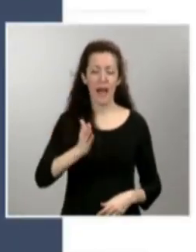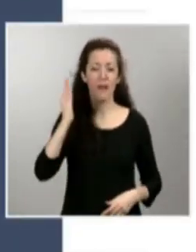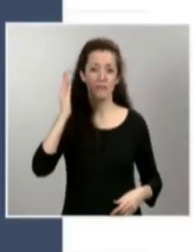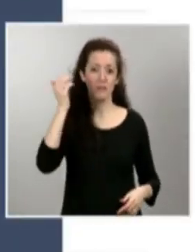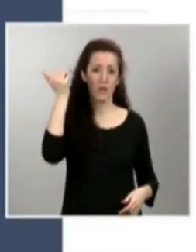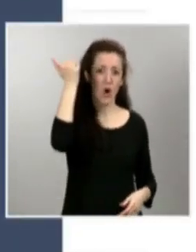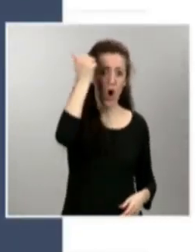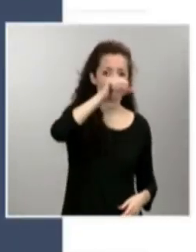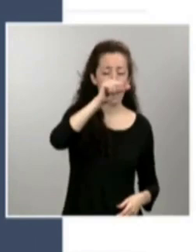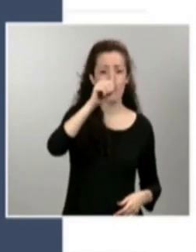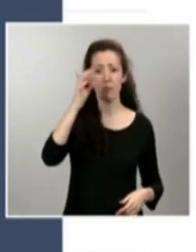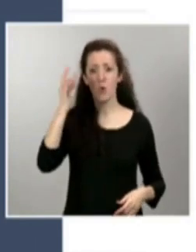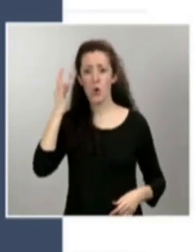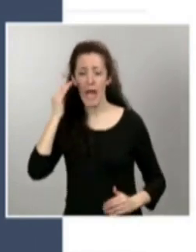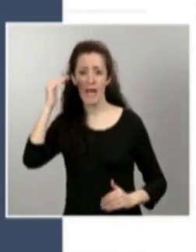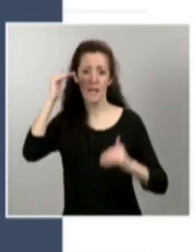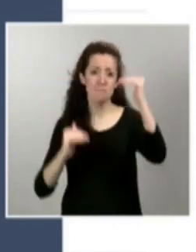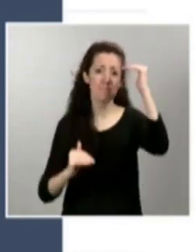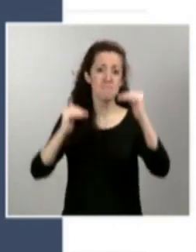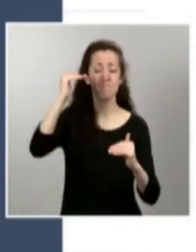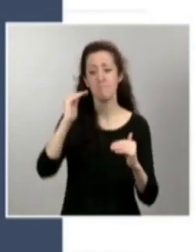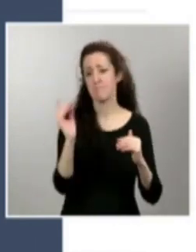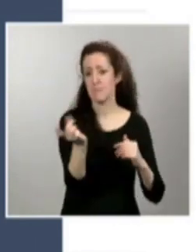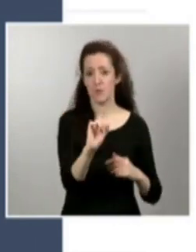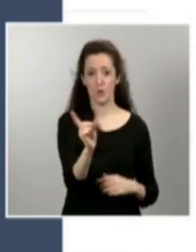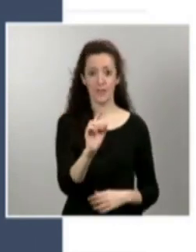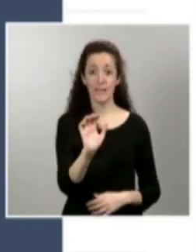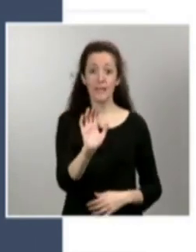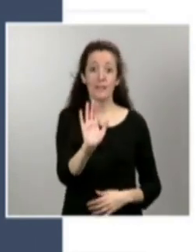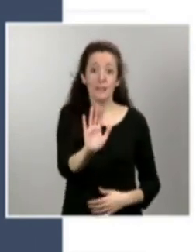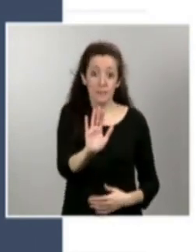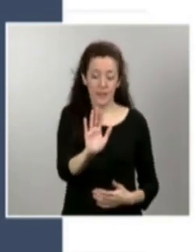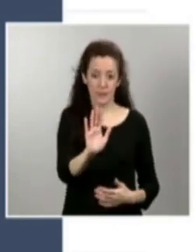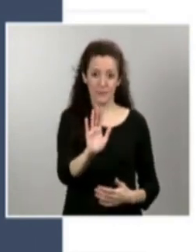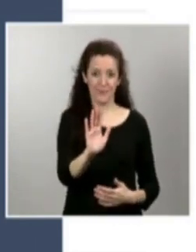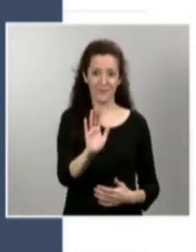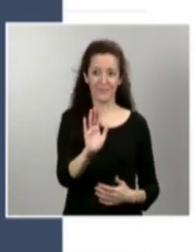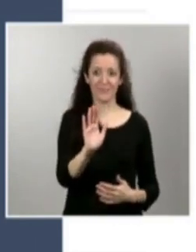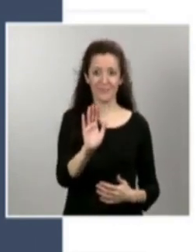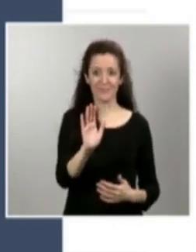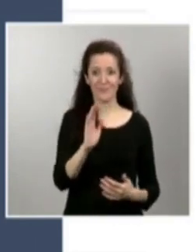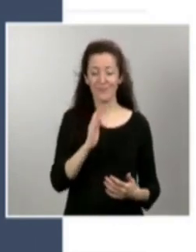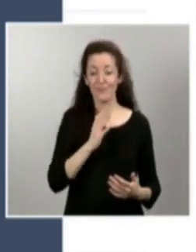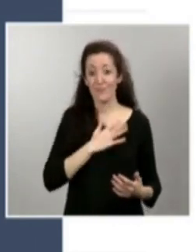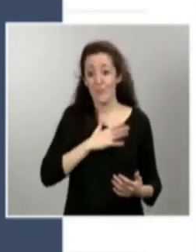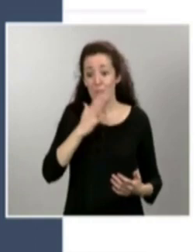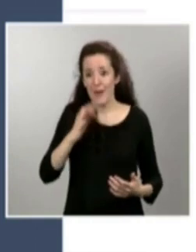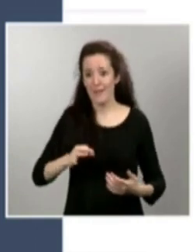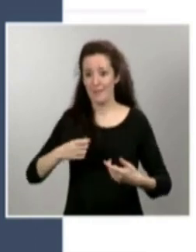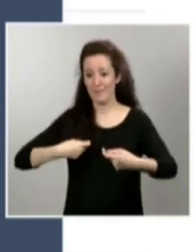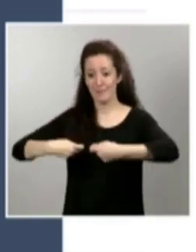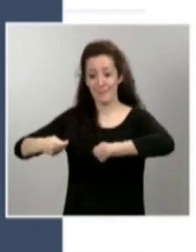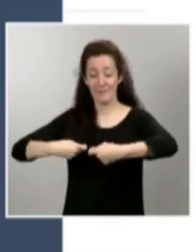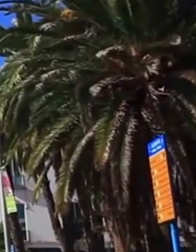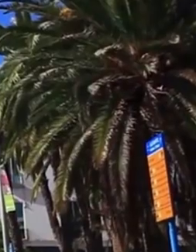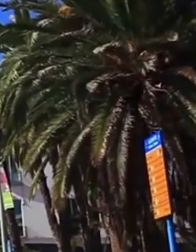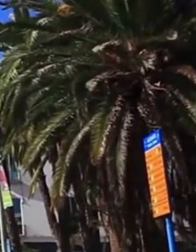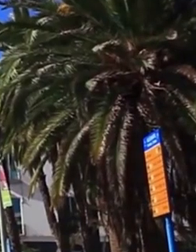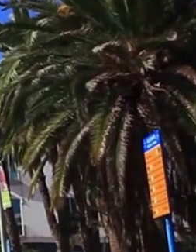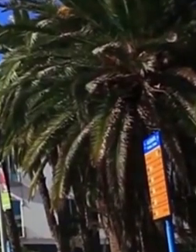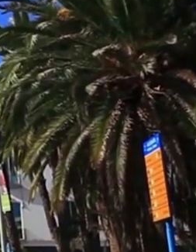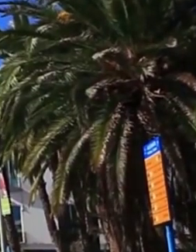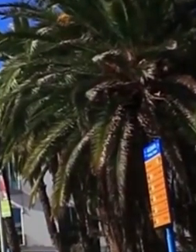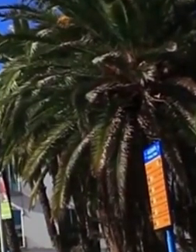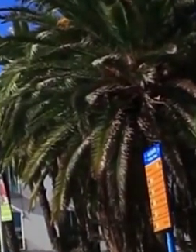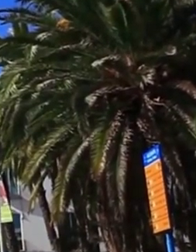последствий пандемии коронавируса правительство Испании собирается в ближайшее время ввести безусловный базовый доход.